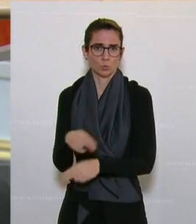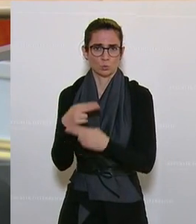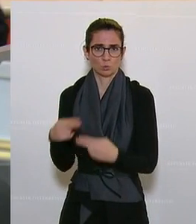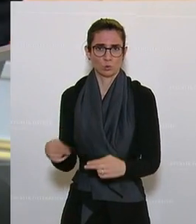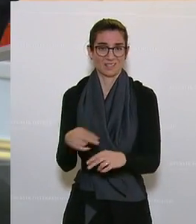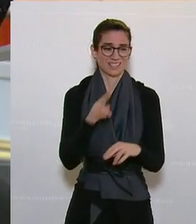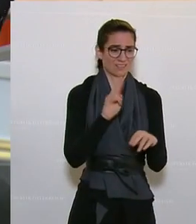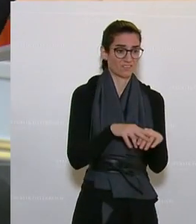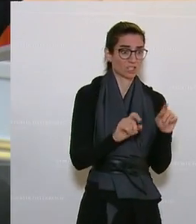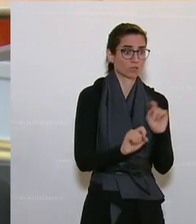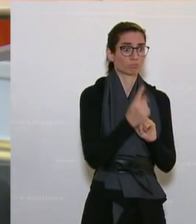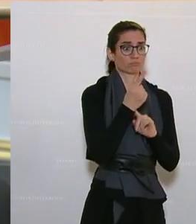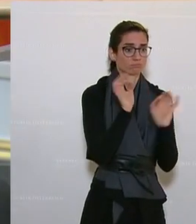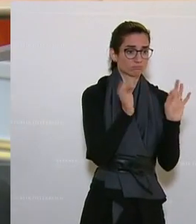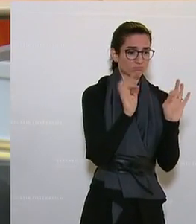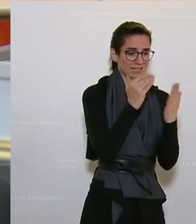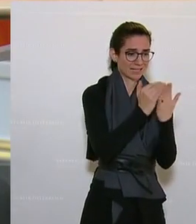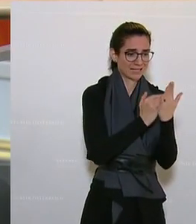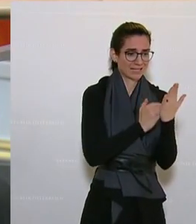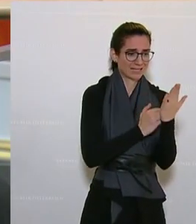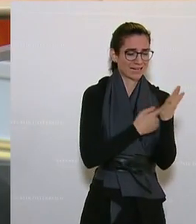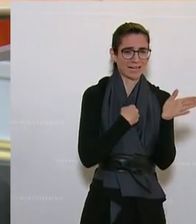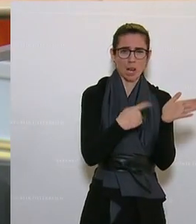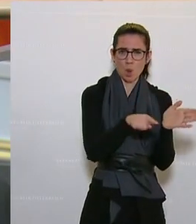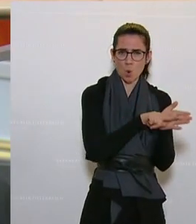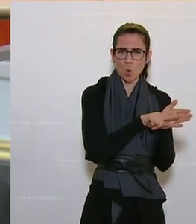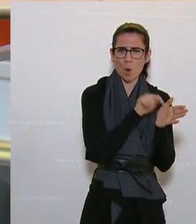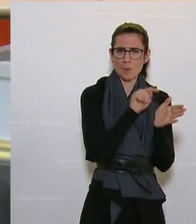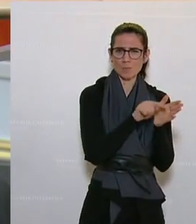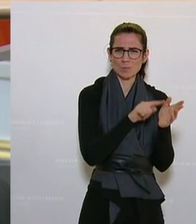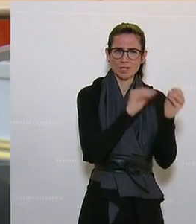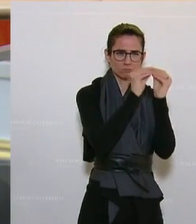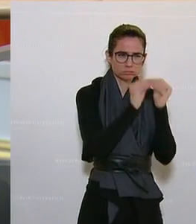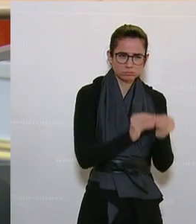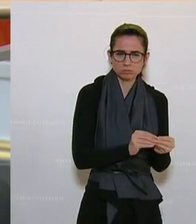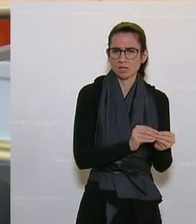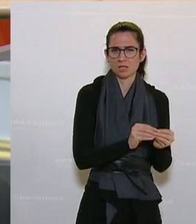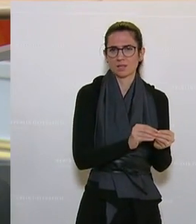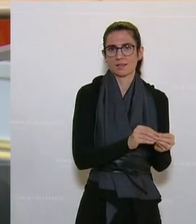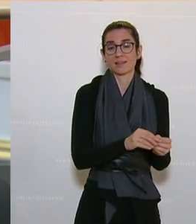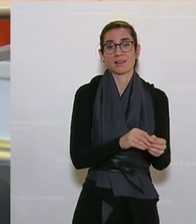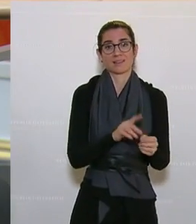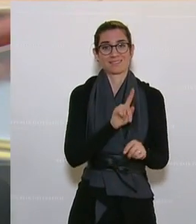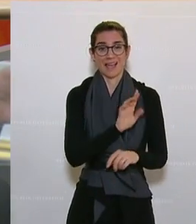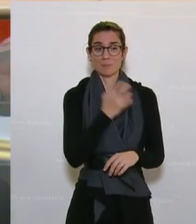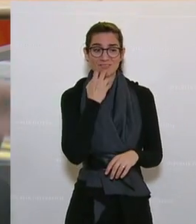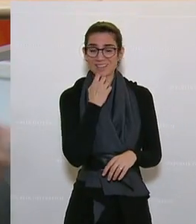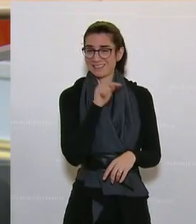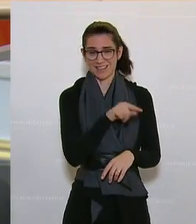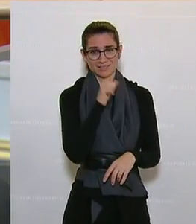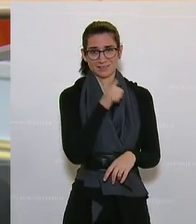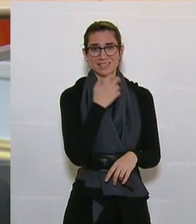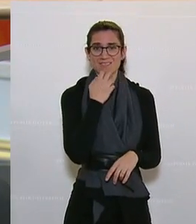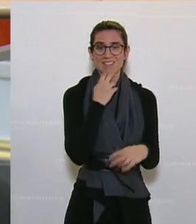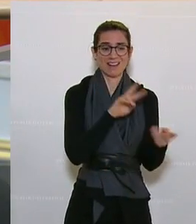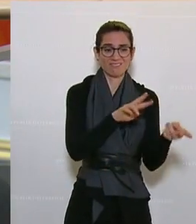völlig eigene Regelungen aus einem eigenen normativen Konstrukt heraus gibt. Und genau das wollen wir ja auch nicht. Wir wollen ja mehr Flexibilität